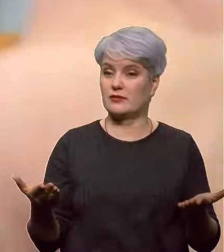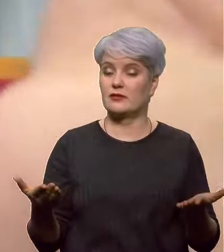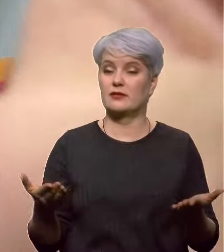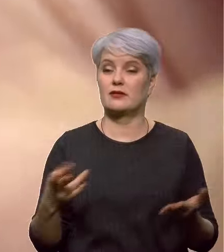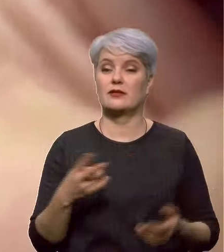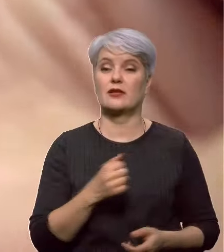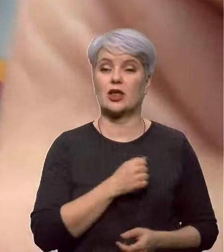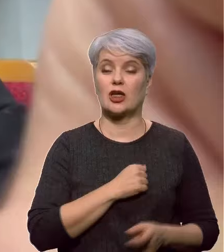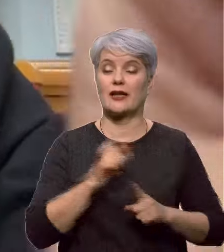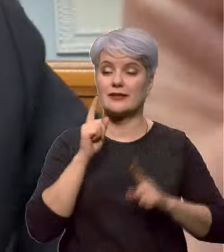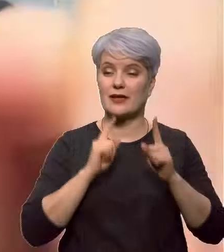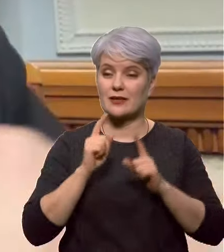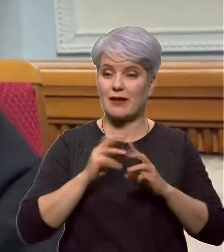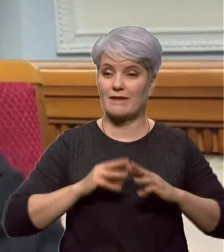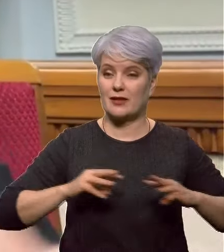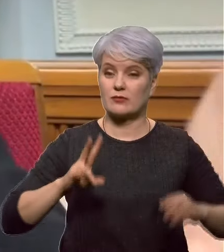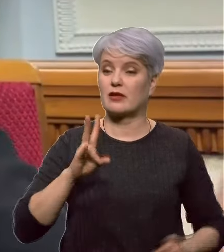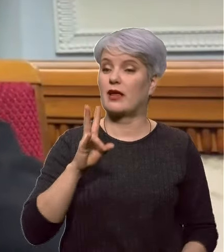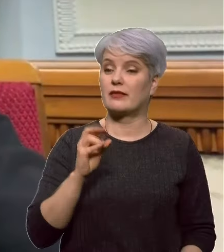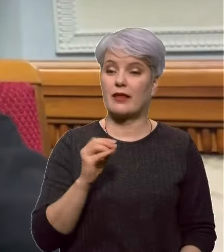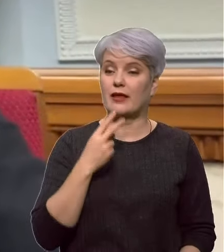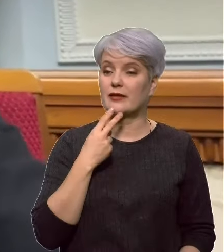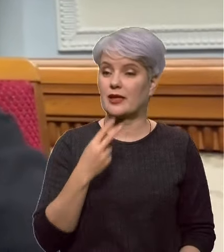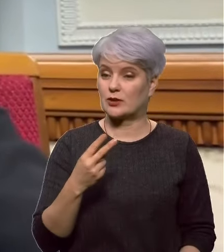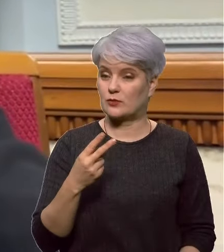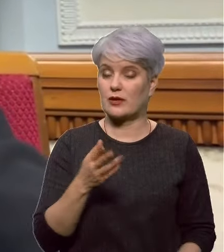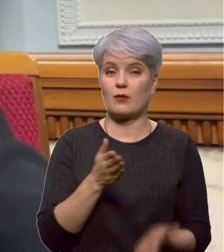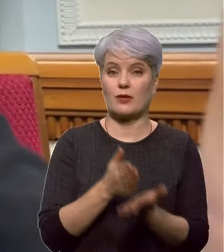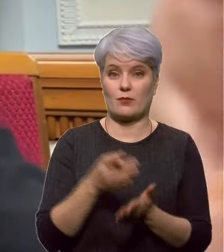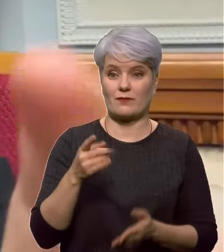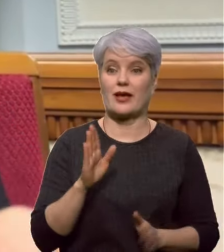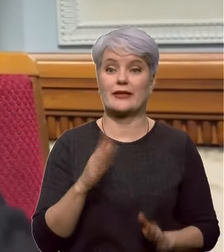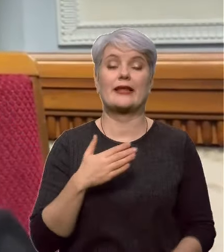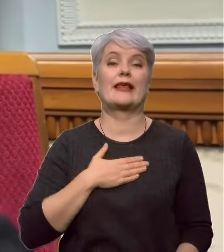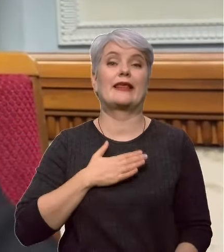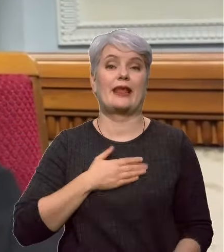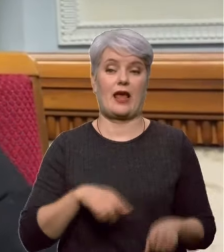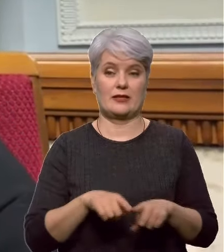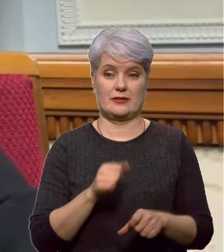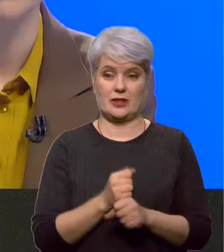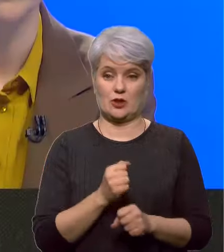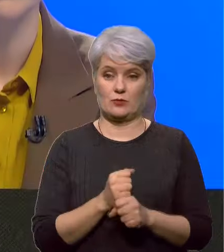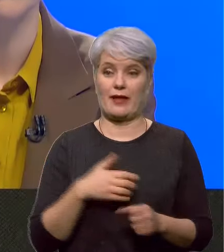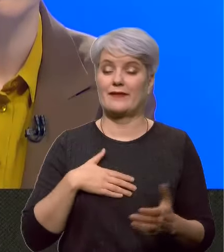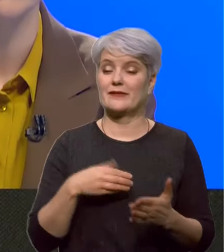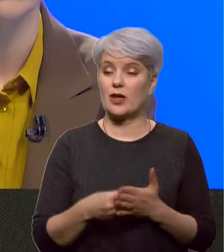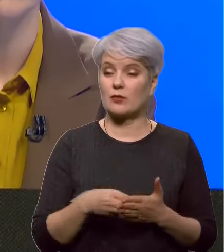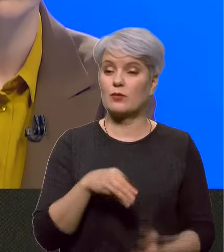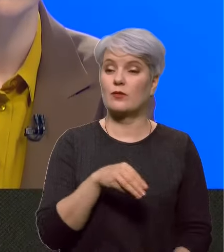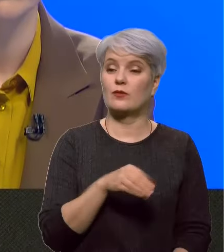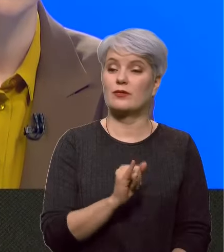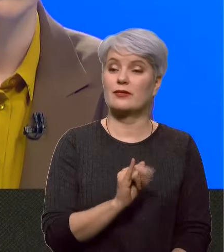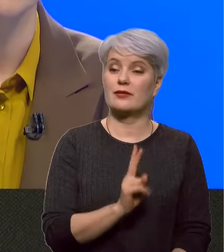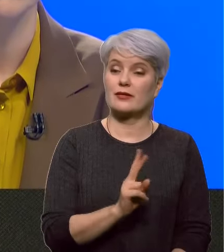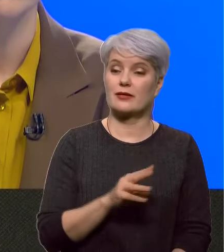же, засідання Верховної Ради не транслюється в прямому ефірі. На жаль. Це роблю я, тільки роблю я в своєму тіктоці. То